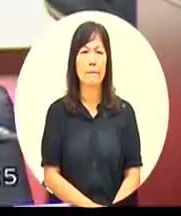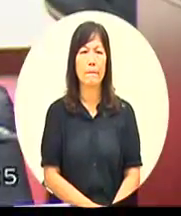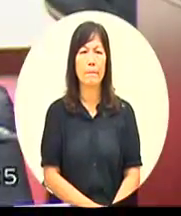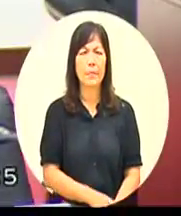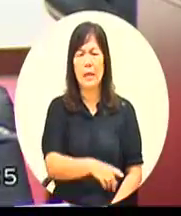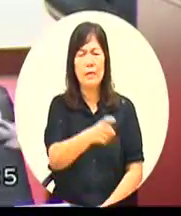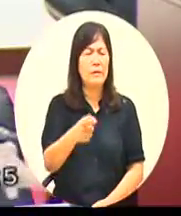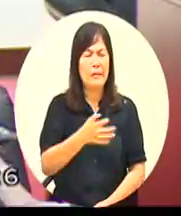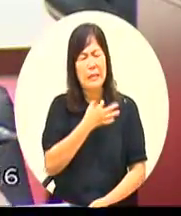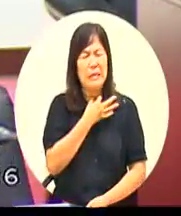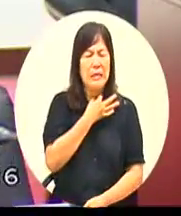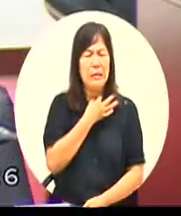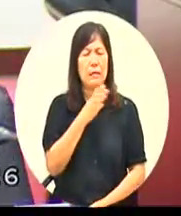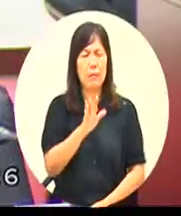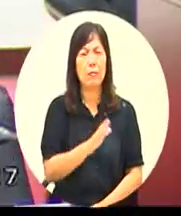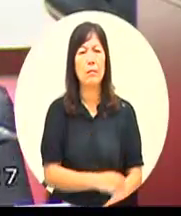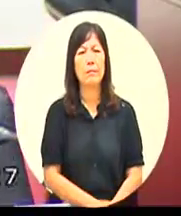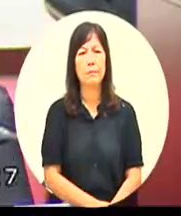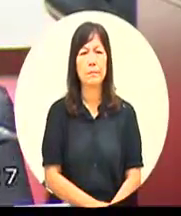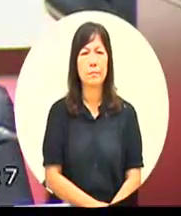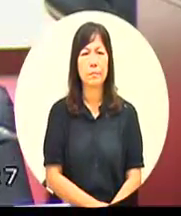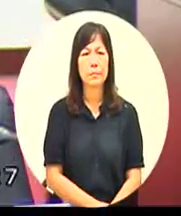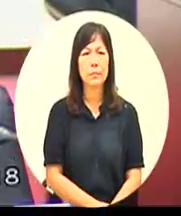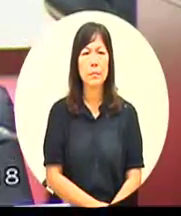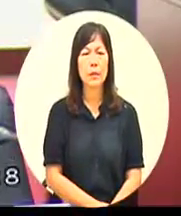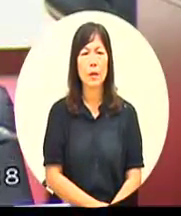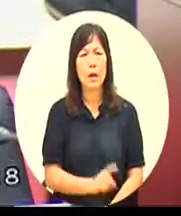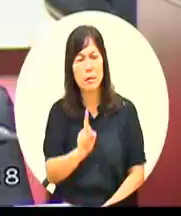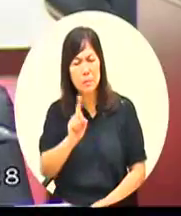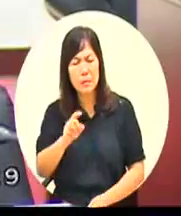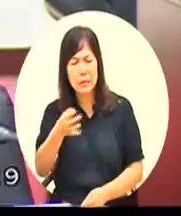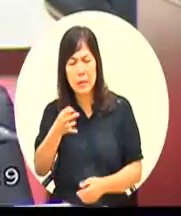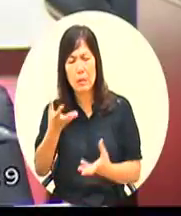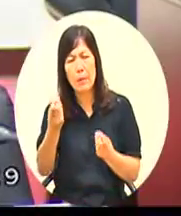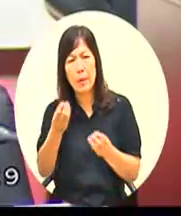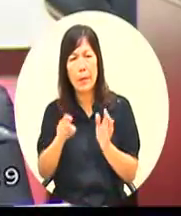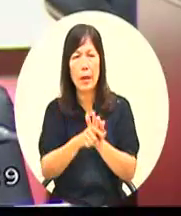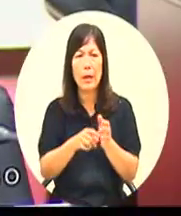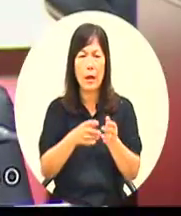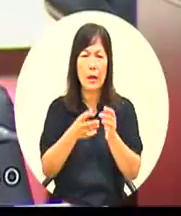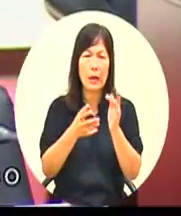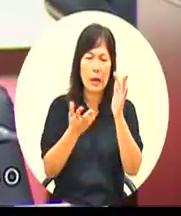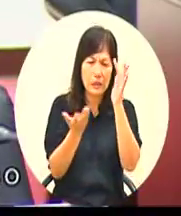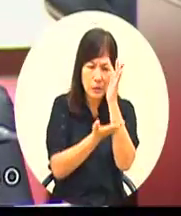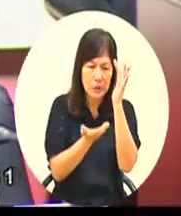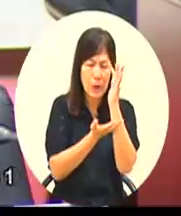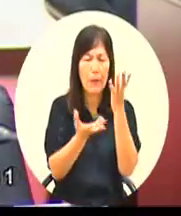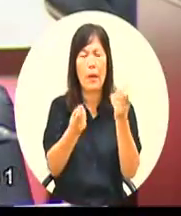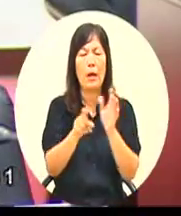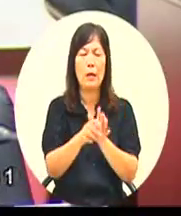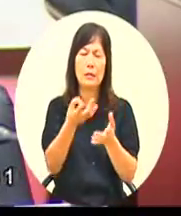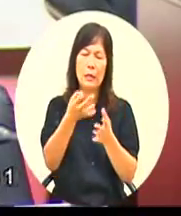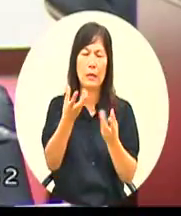拮据的对啊，学校啊，就是讲哦，什么拢无钱，你啊讲叫人家手啊坐，伊嘛讲无钱呀。